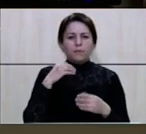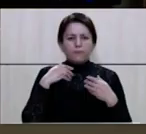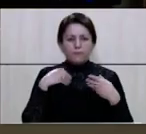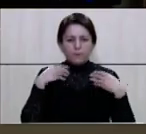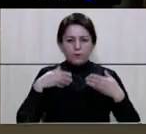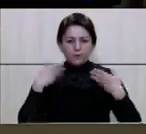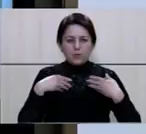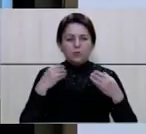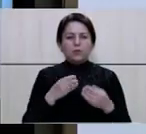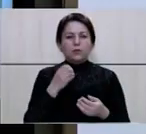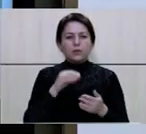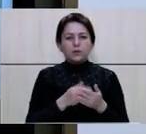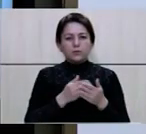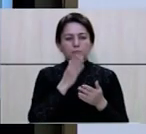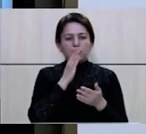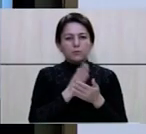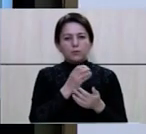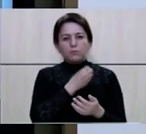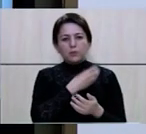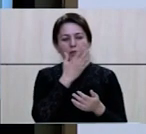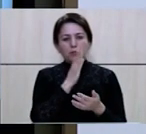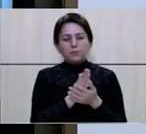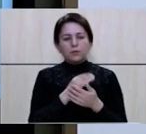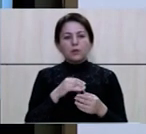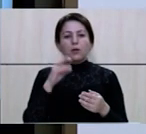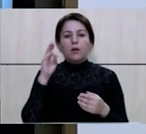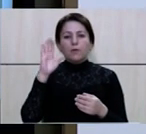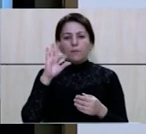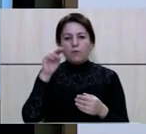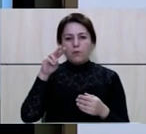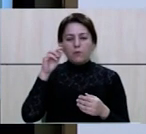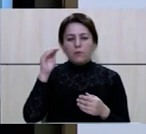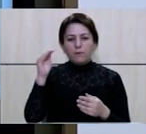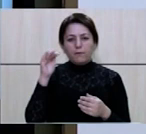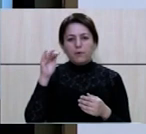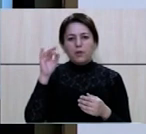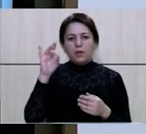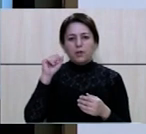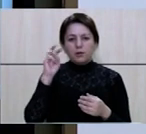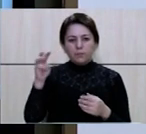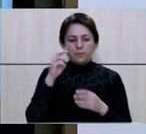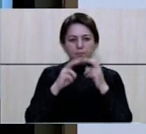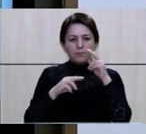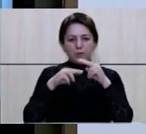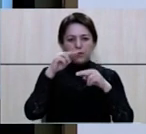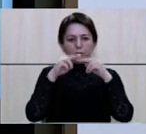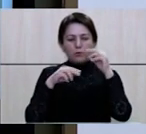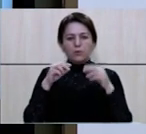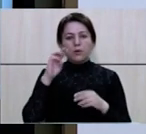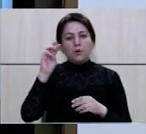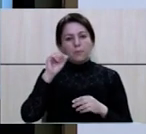bor. Bulardan nodir metallardan volfram, binokorlik materiallaridan